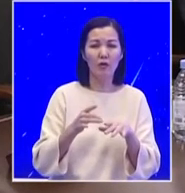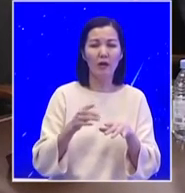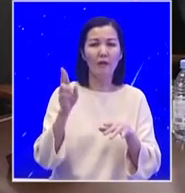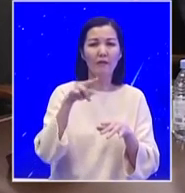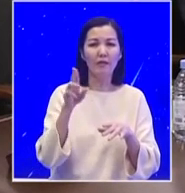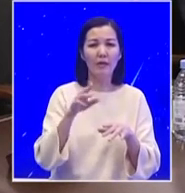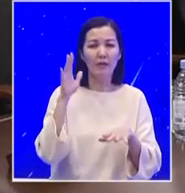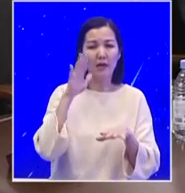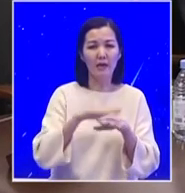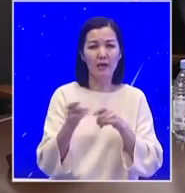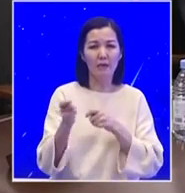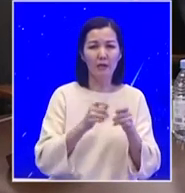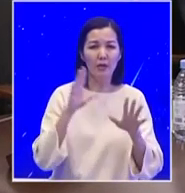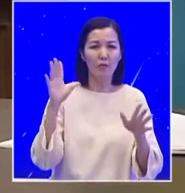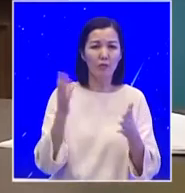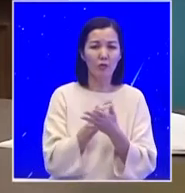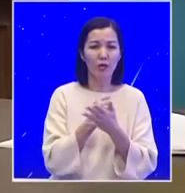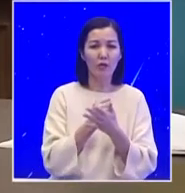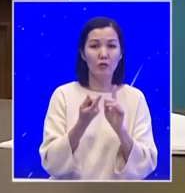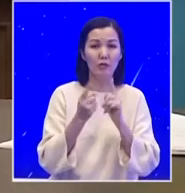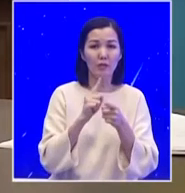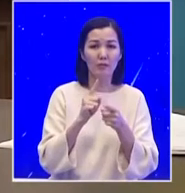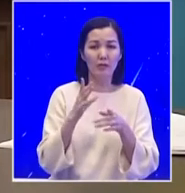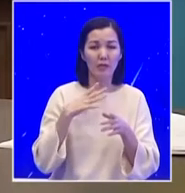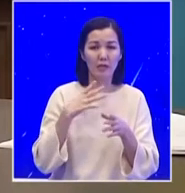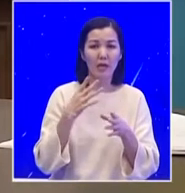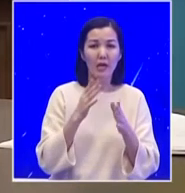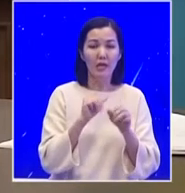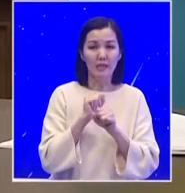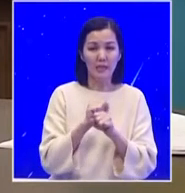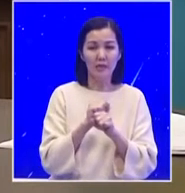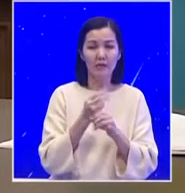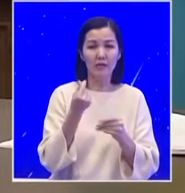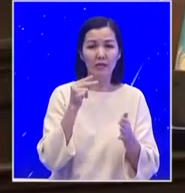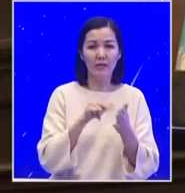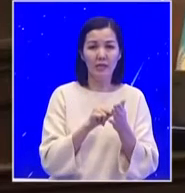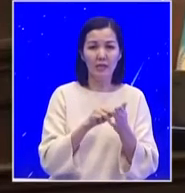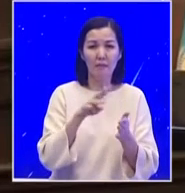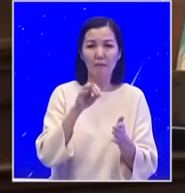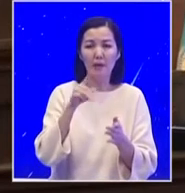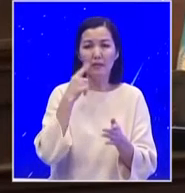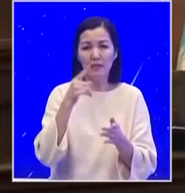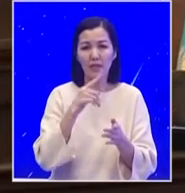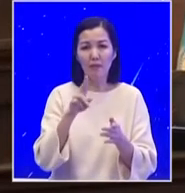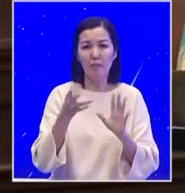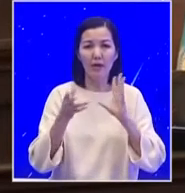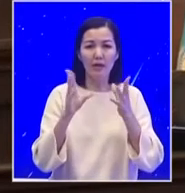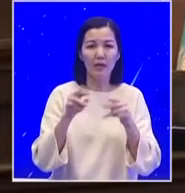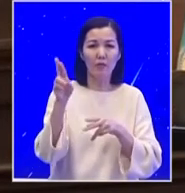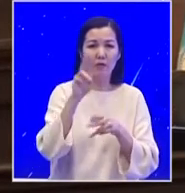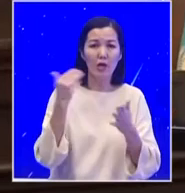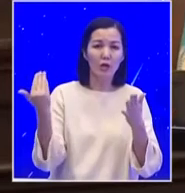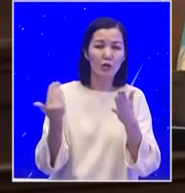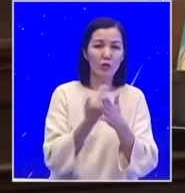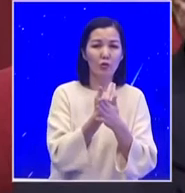декабре акиматам удалось добиться положительных изменений по сдерживанию цен. Однако Аскар Мамин подчеркнул, что по итогам января